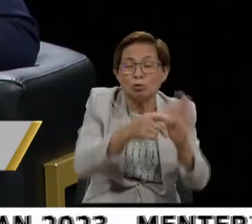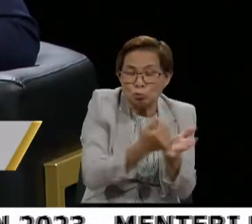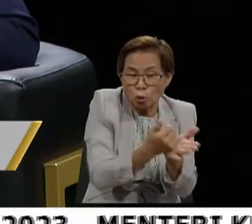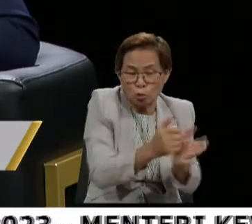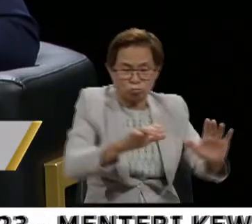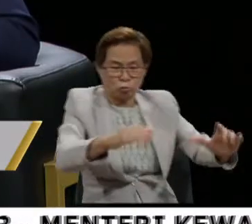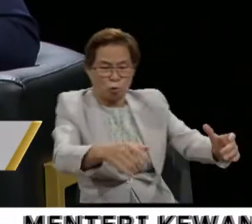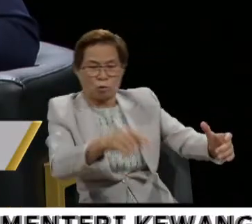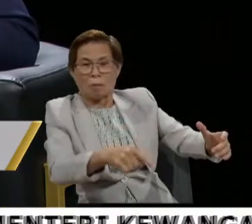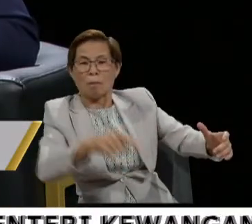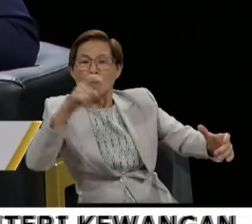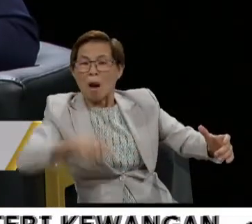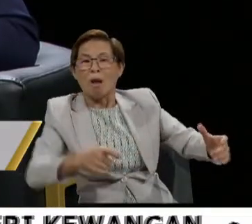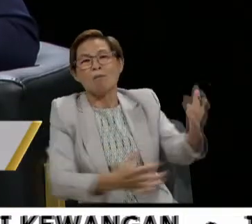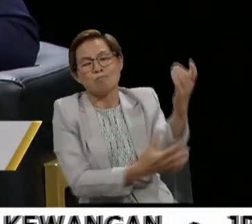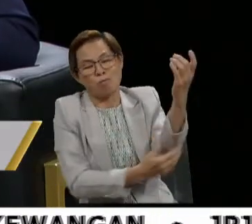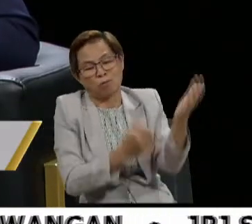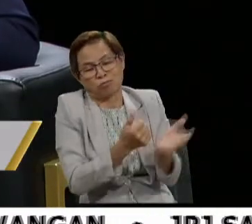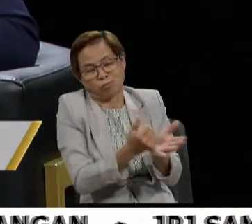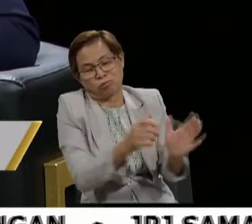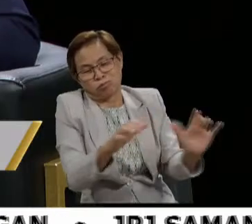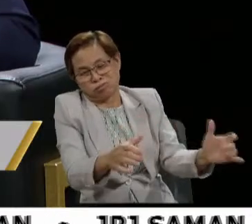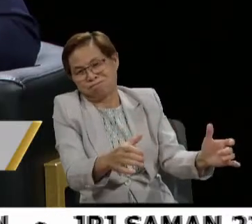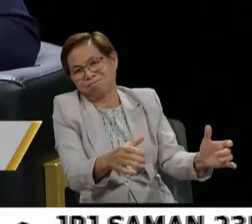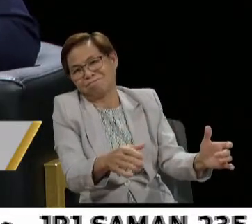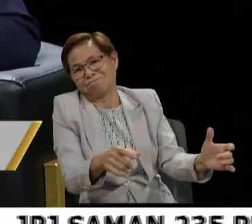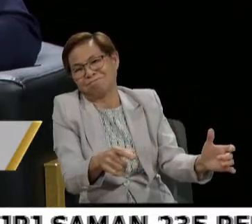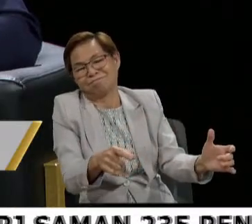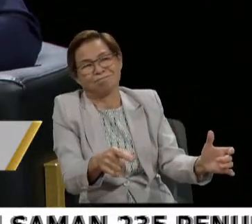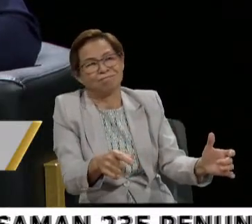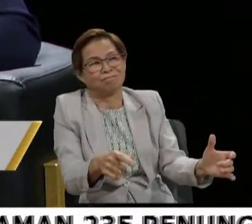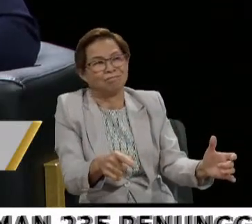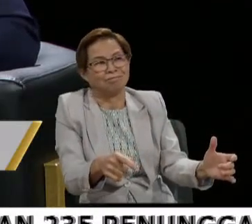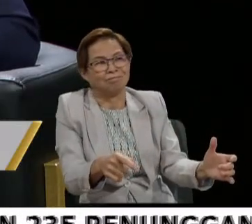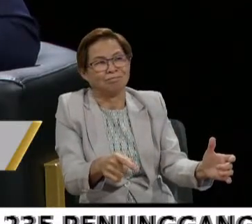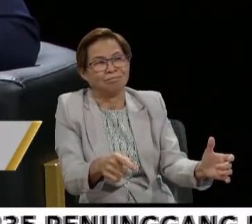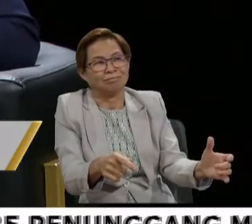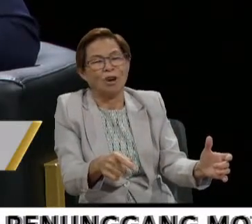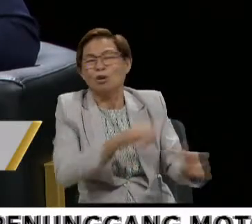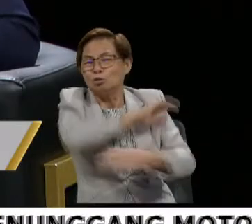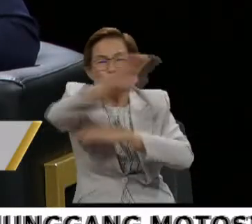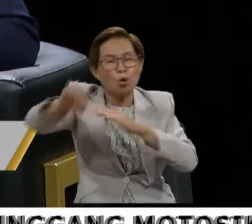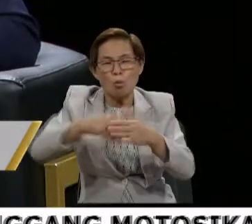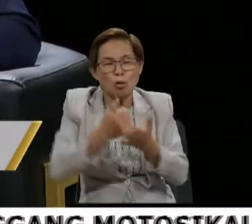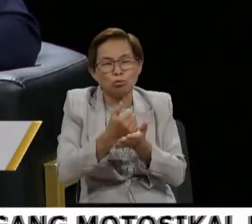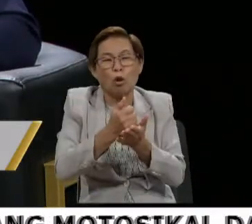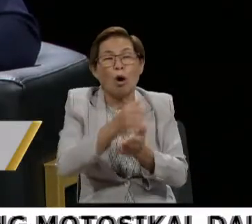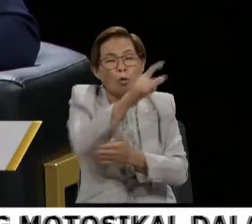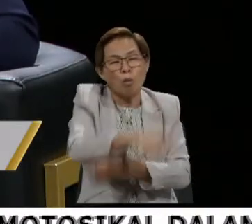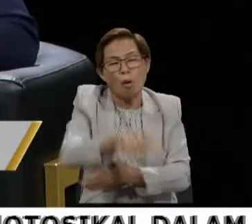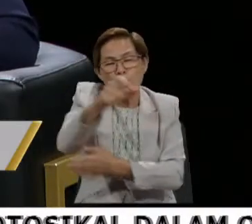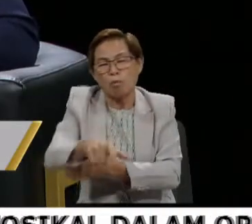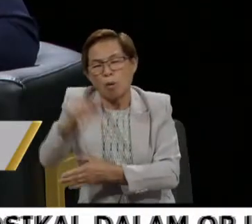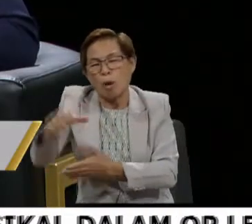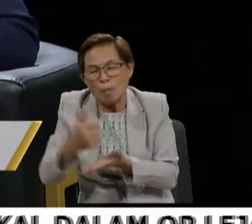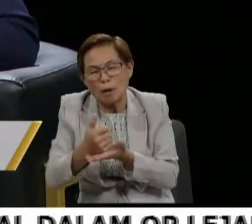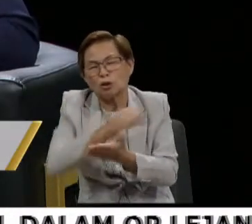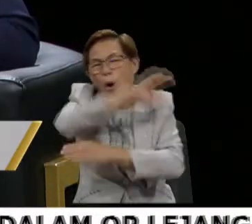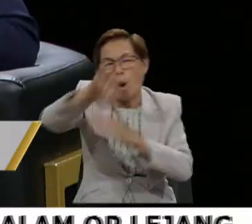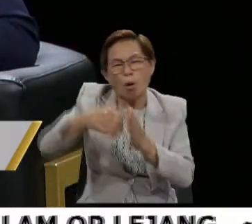golongan-golongan yang memerlukan tak boleh terlalu cannot be to apa blanket